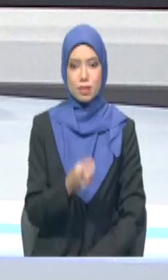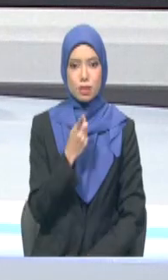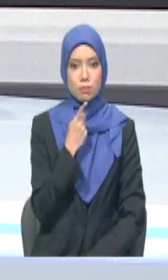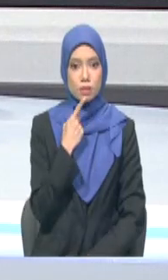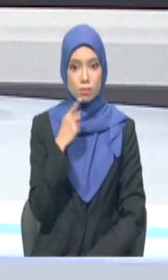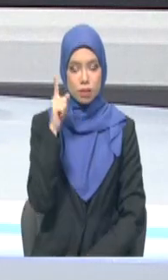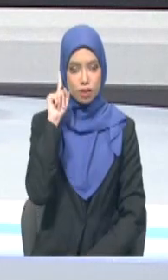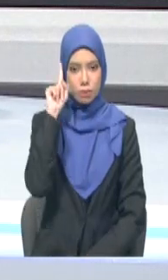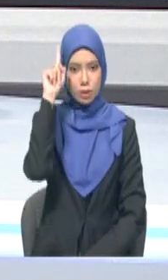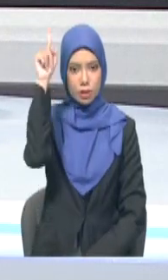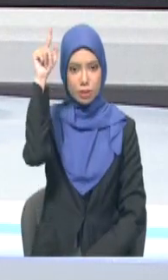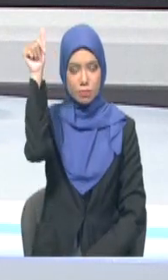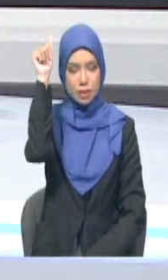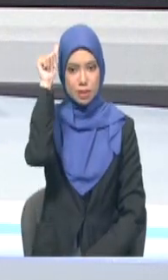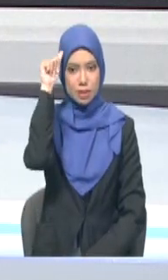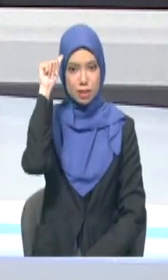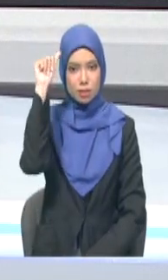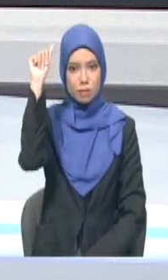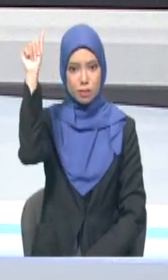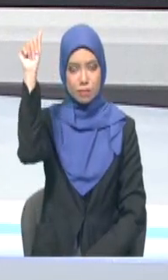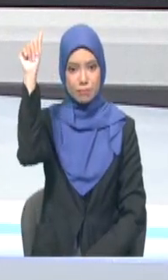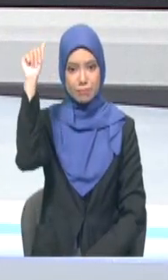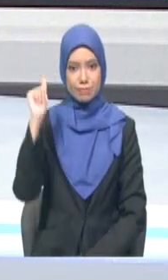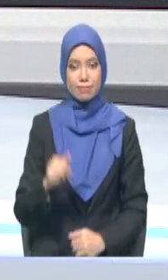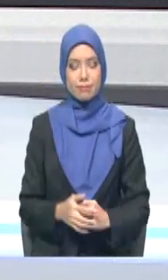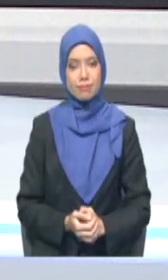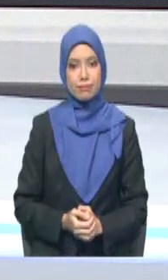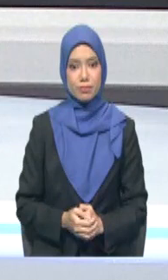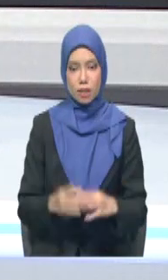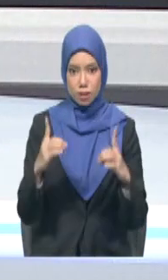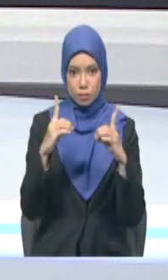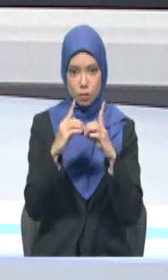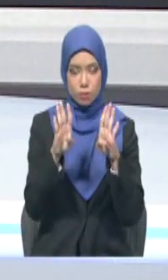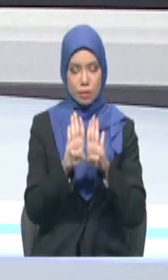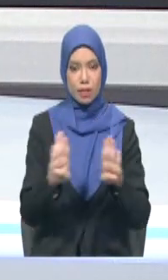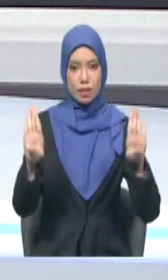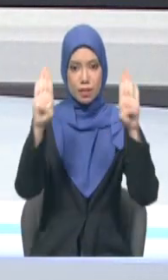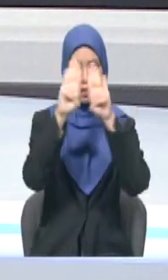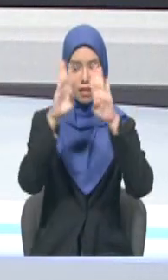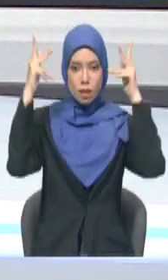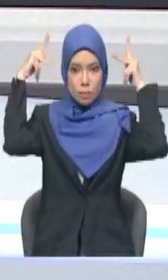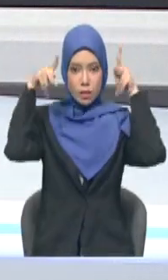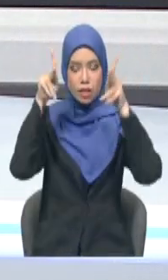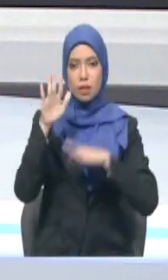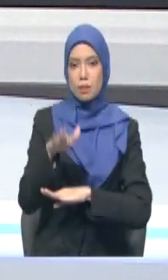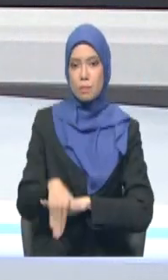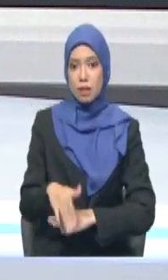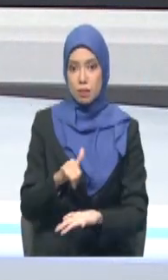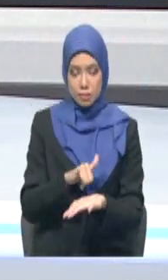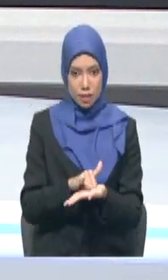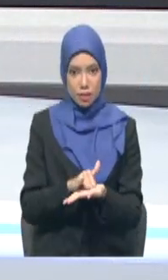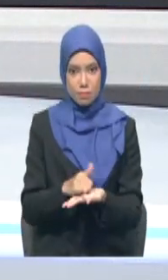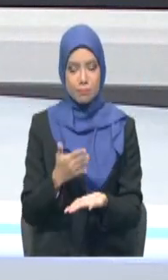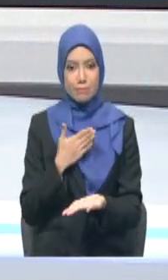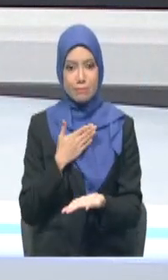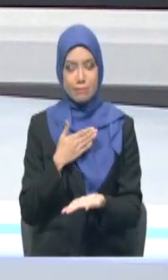bismillahirrahmanirrahim assalamualaikum warahmatullahi wabarakatuh bersua dalam berita perdana Malam ini saya Ahmad Nor